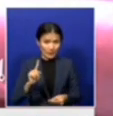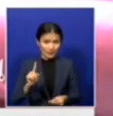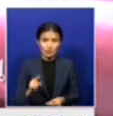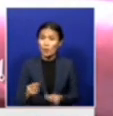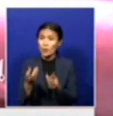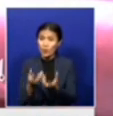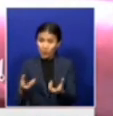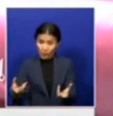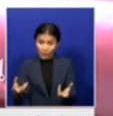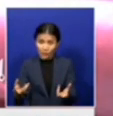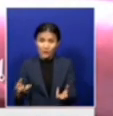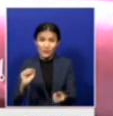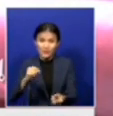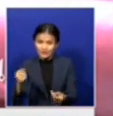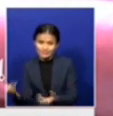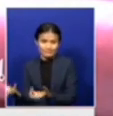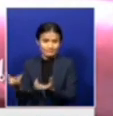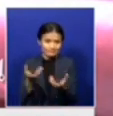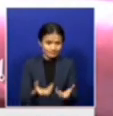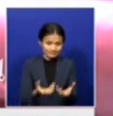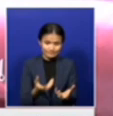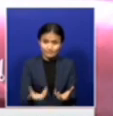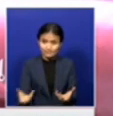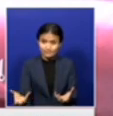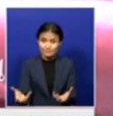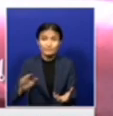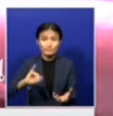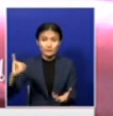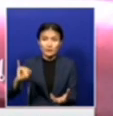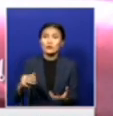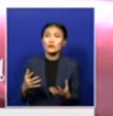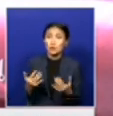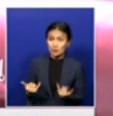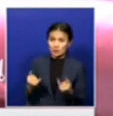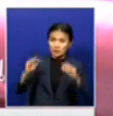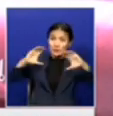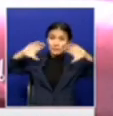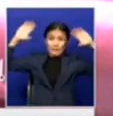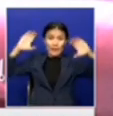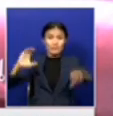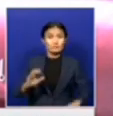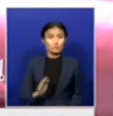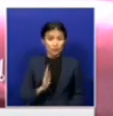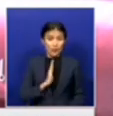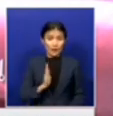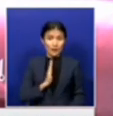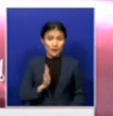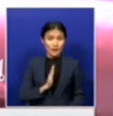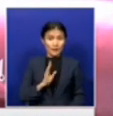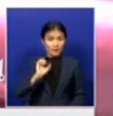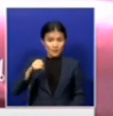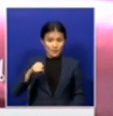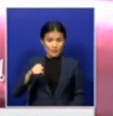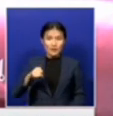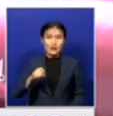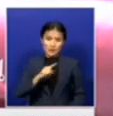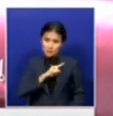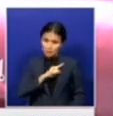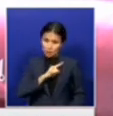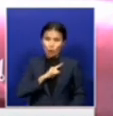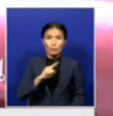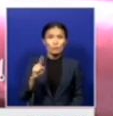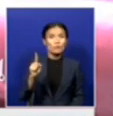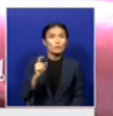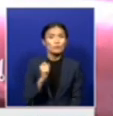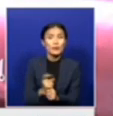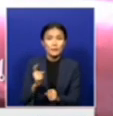ให้กับผู้ซื้อเพราะฉะนั้นครับรัฐบาลมีหน้าที่ต้องสร้างทั้งสองเรื่องทั้งสองสิ่งนะครับให้เกิดขึ้น